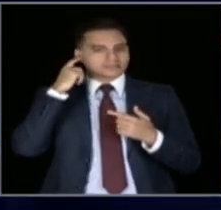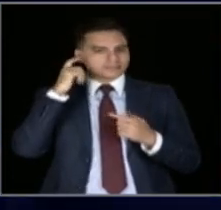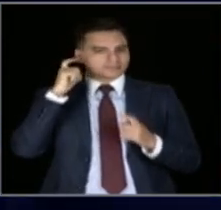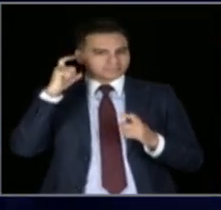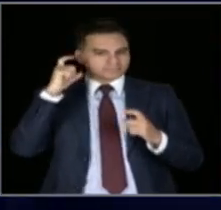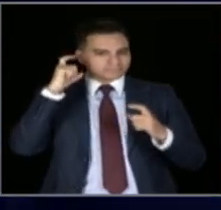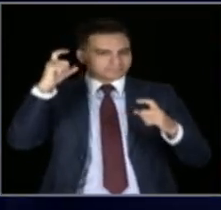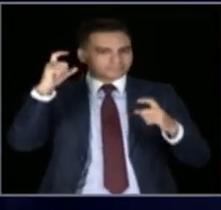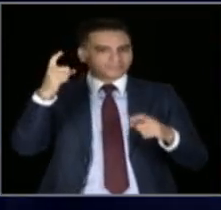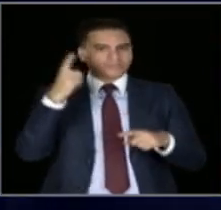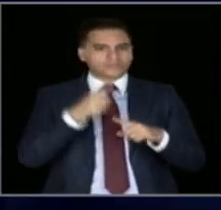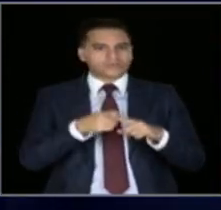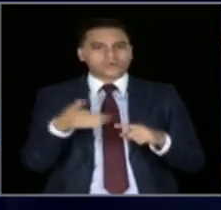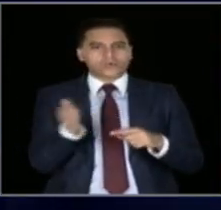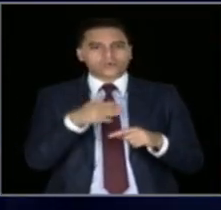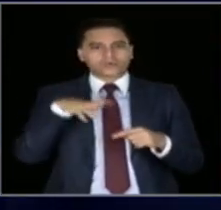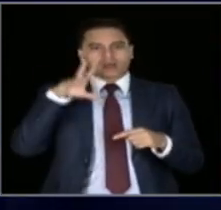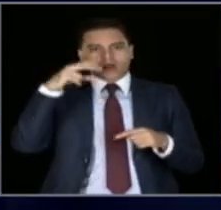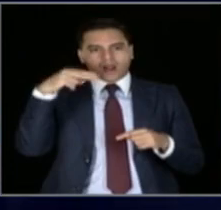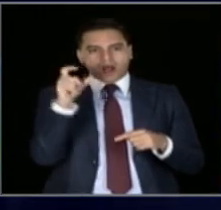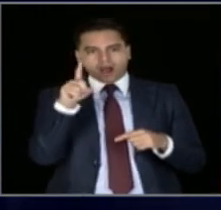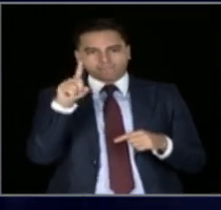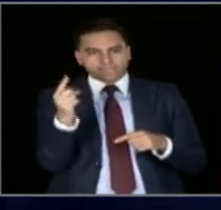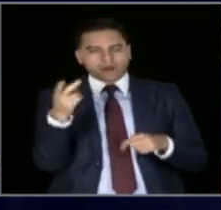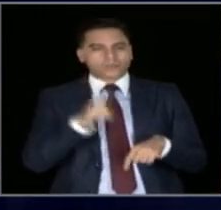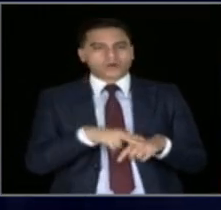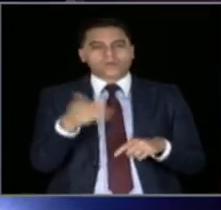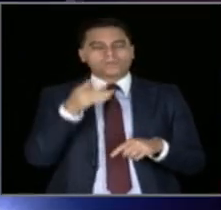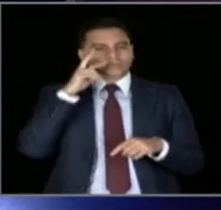حوت العنبر والحوت الأزرق. برافو عليك يا أحمد.